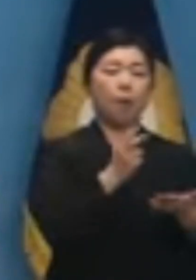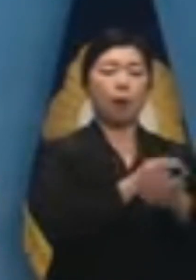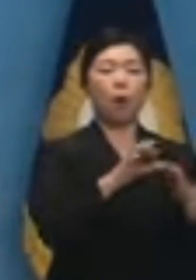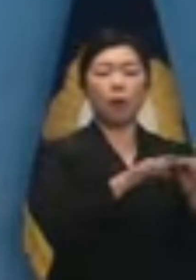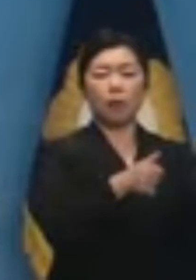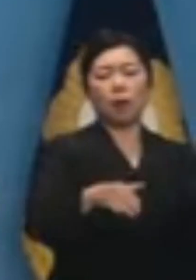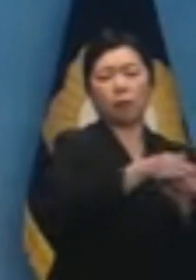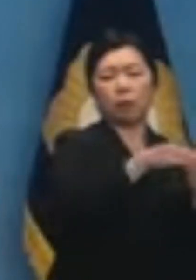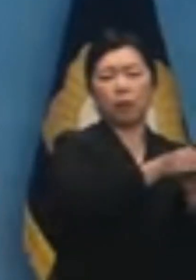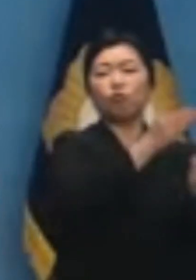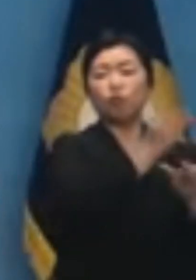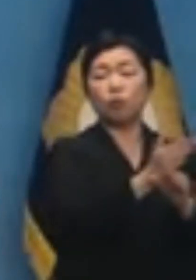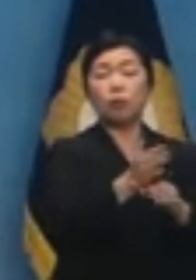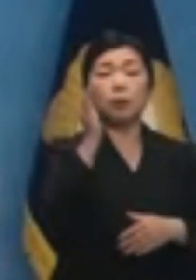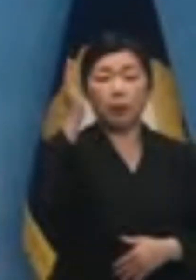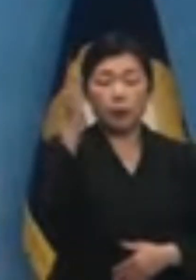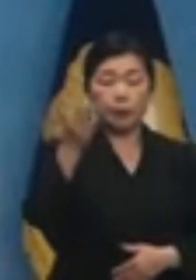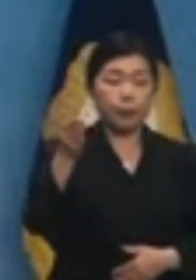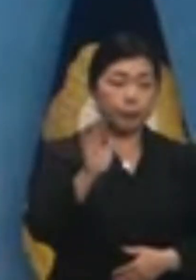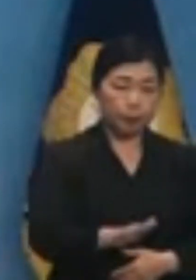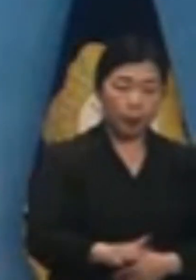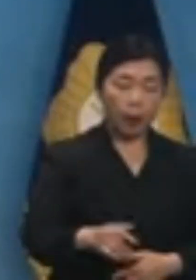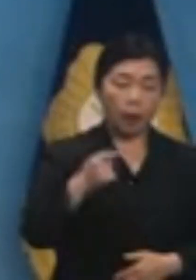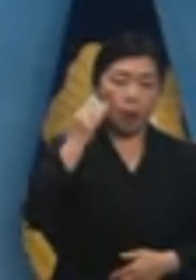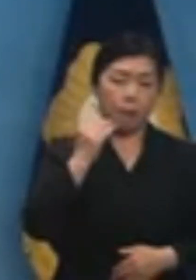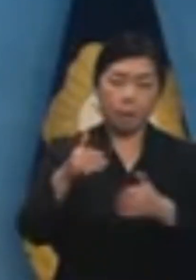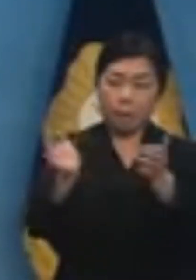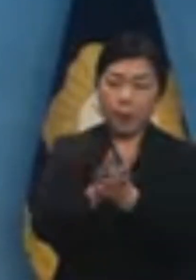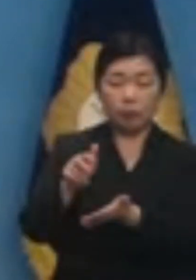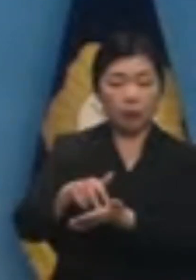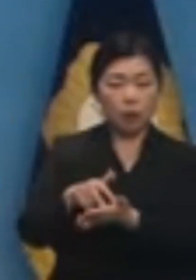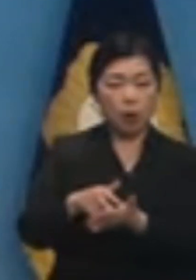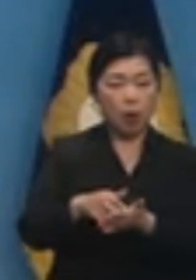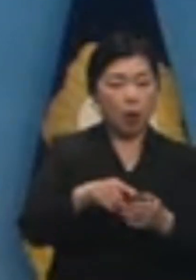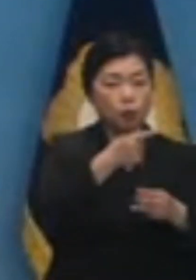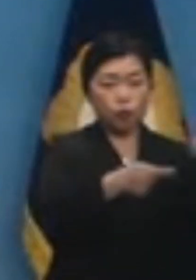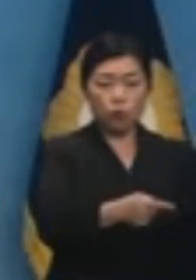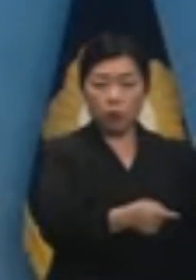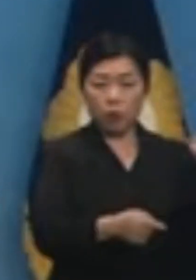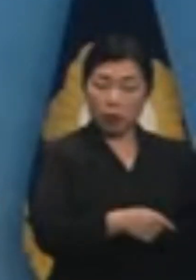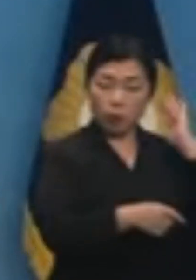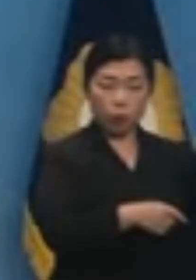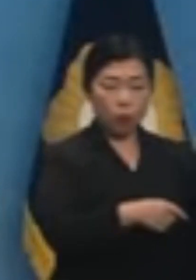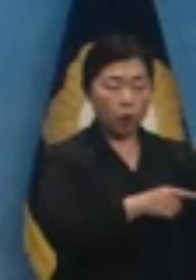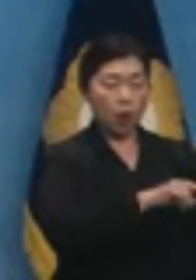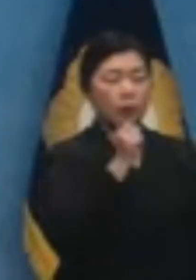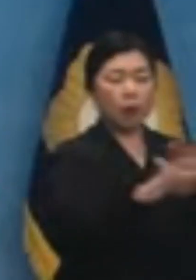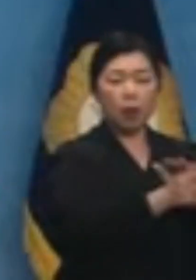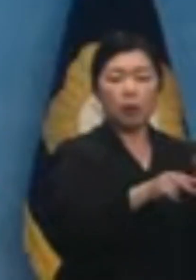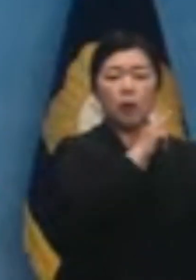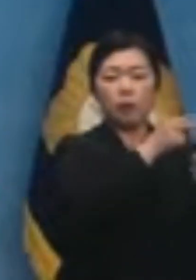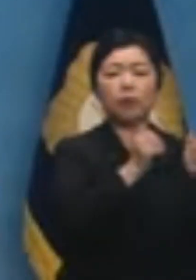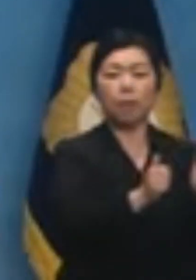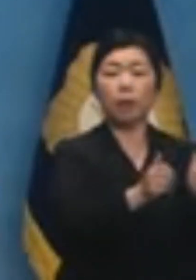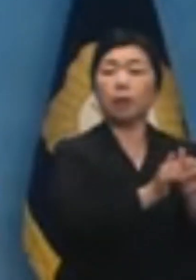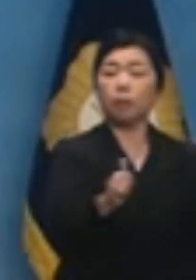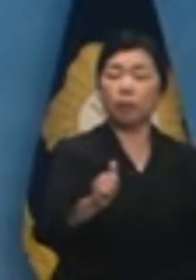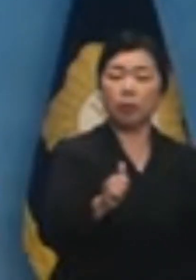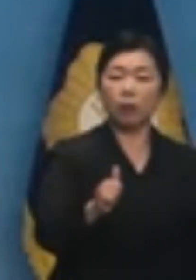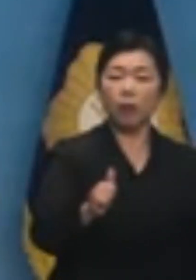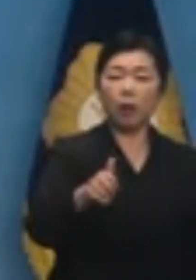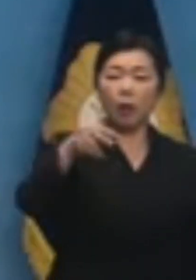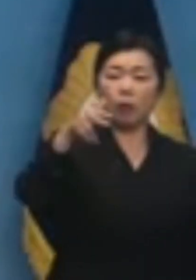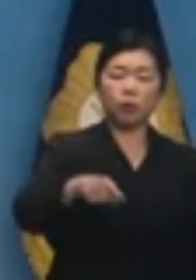주장하였습니다. 그런데 같은 날 우리 더불어민주당은 윤석열 전 대통령의 내란 혐의 사건 재판장인